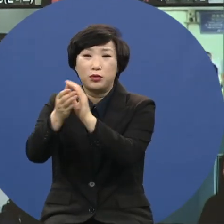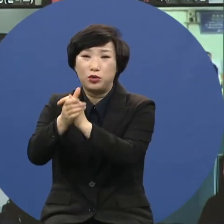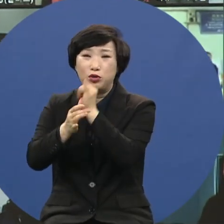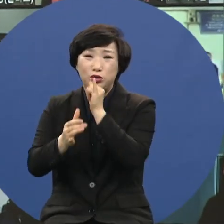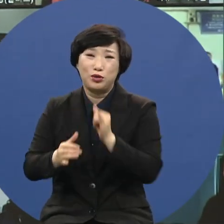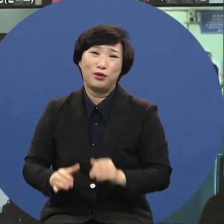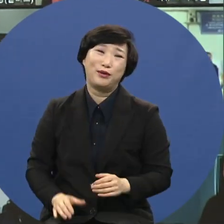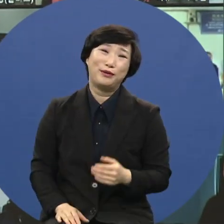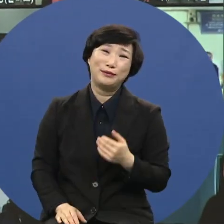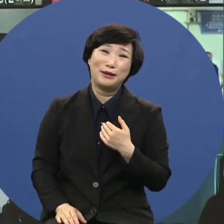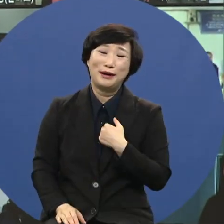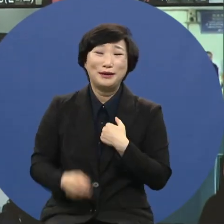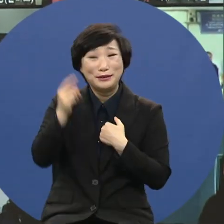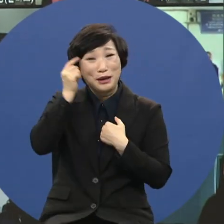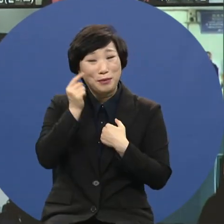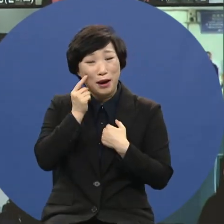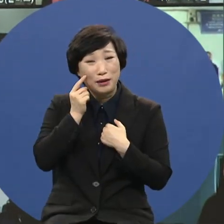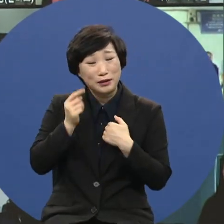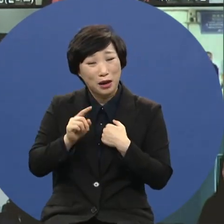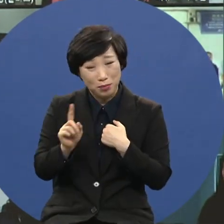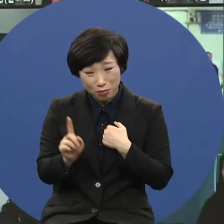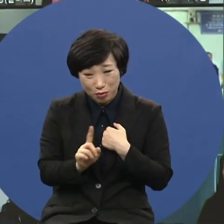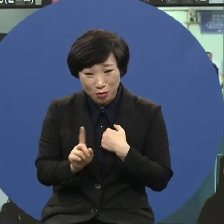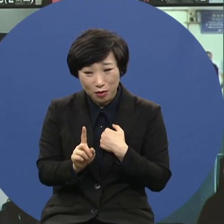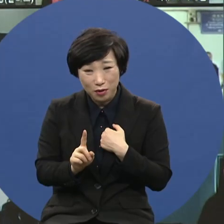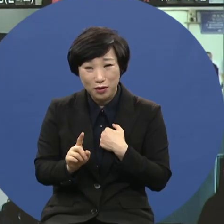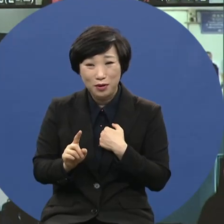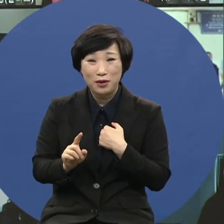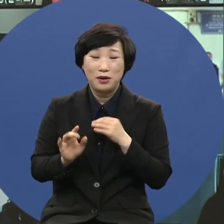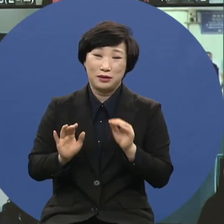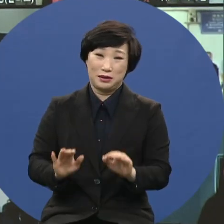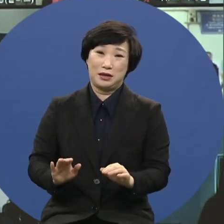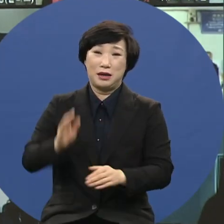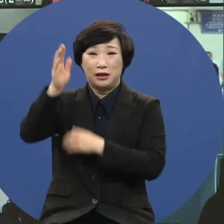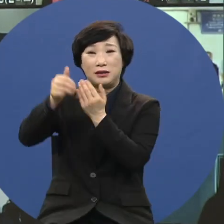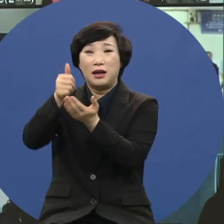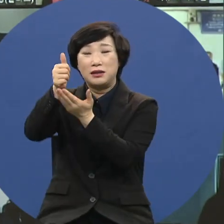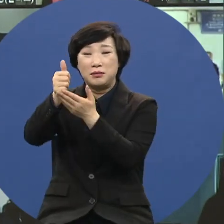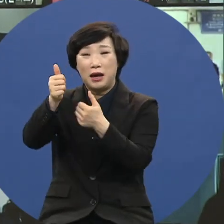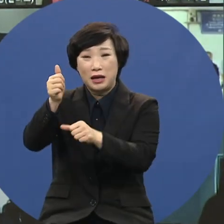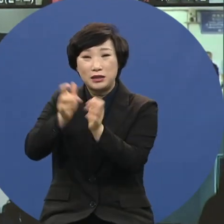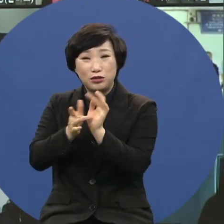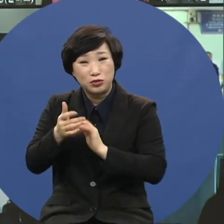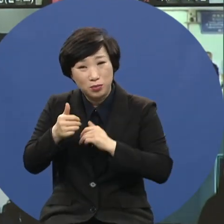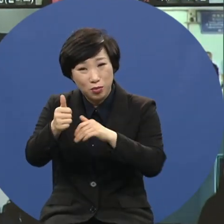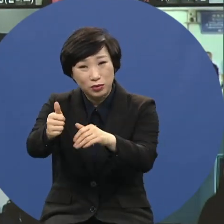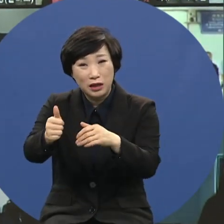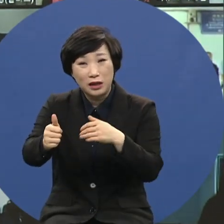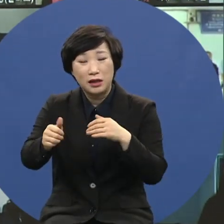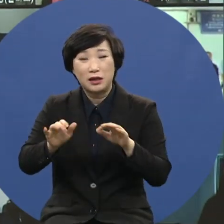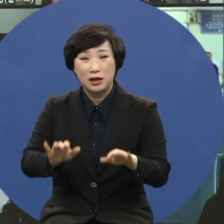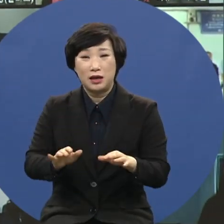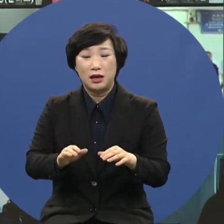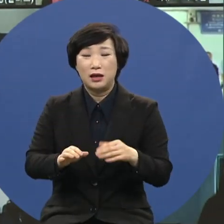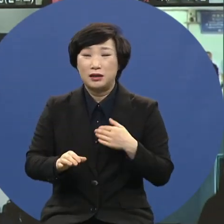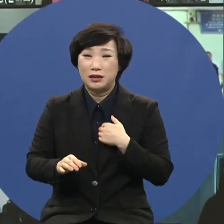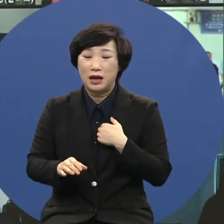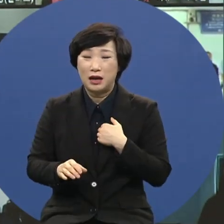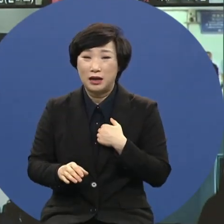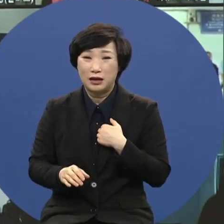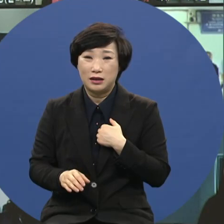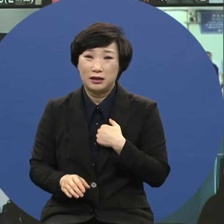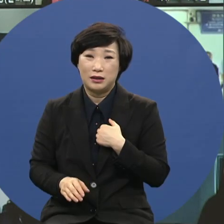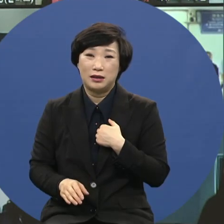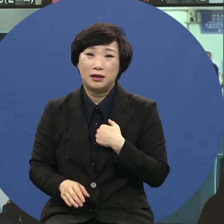여러분이 도대체 어떤 존재인데 하나님이 아들을 보내서 이